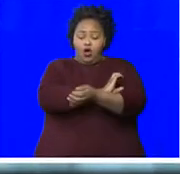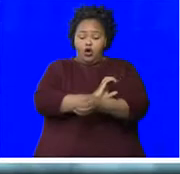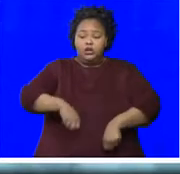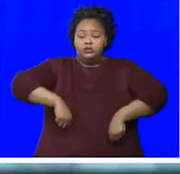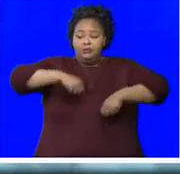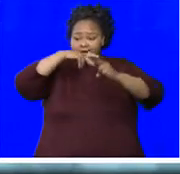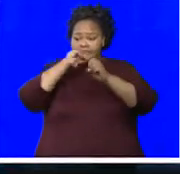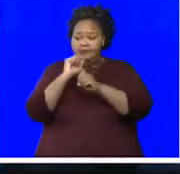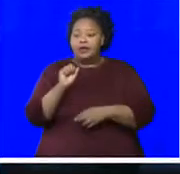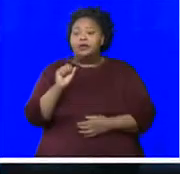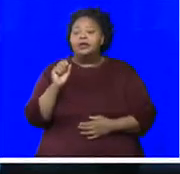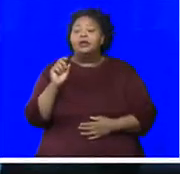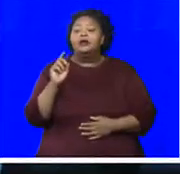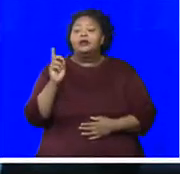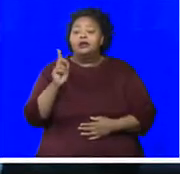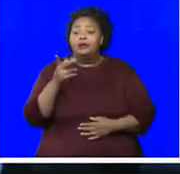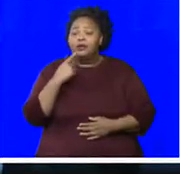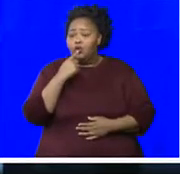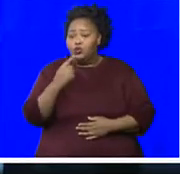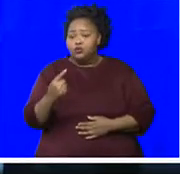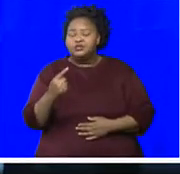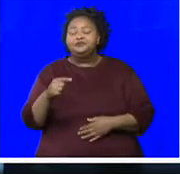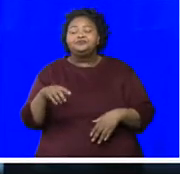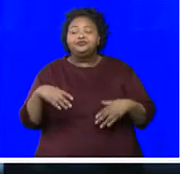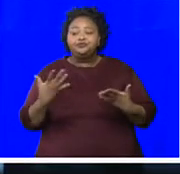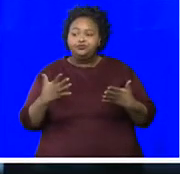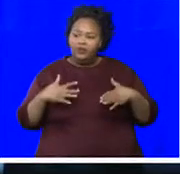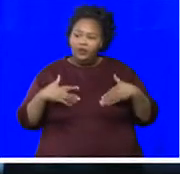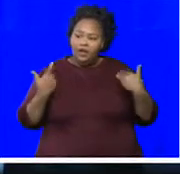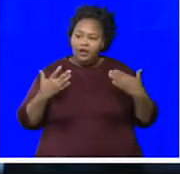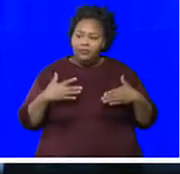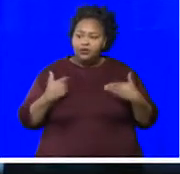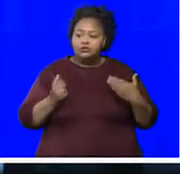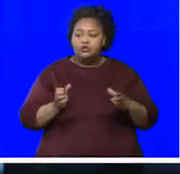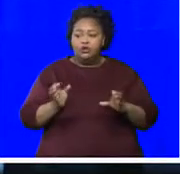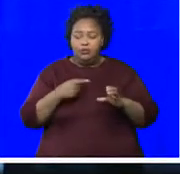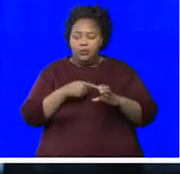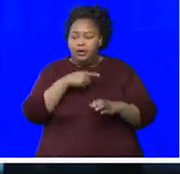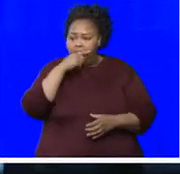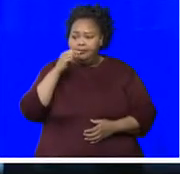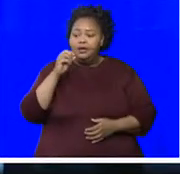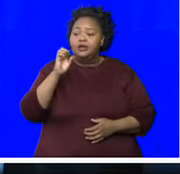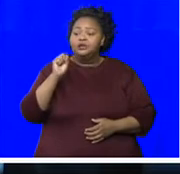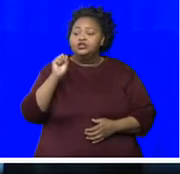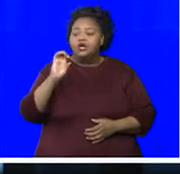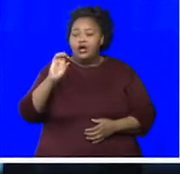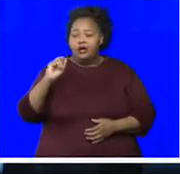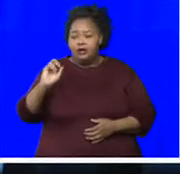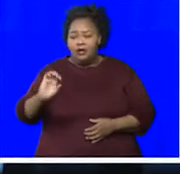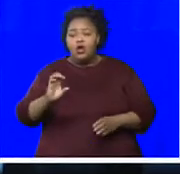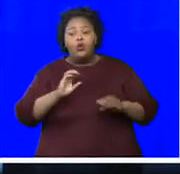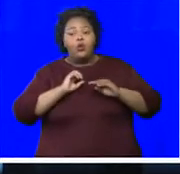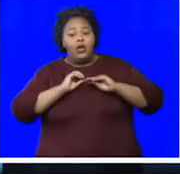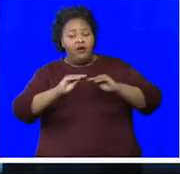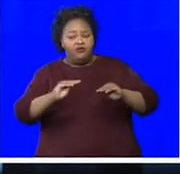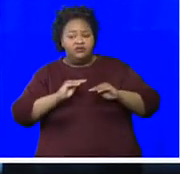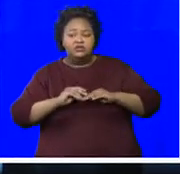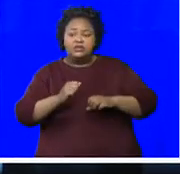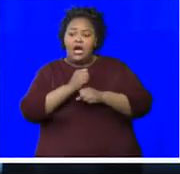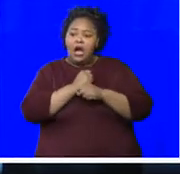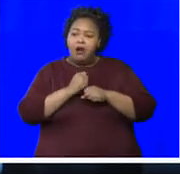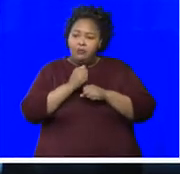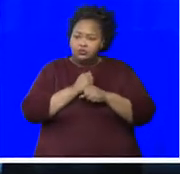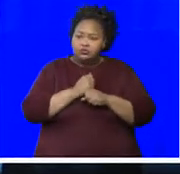ayothabela lesento sayisheke sekuqinisekisa ukuthi bafundi banike imfundo lengiyo ukuthi batawuphuma neticu lete babete